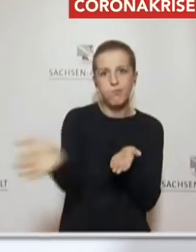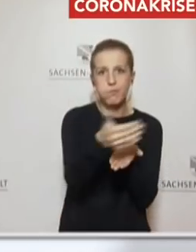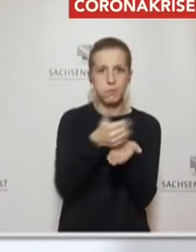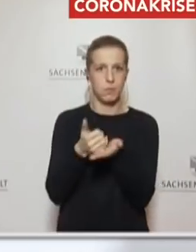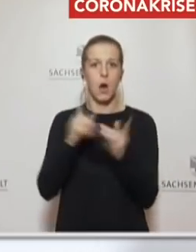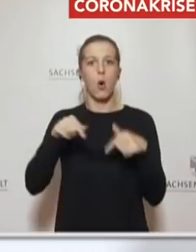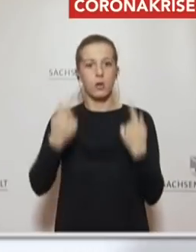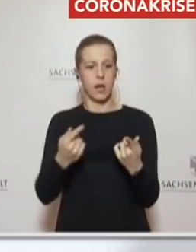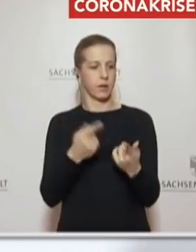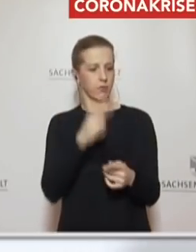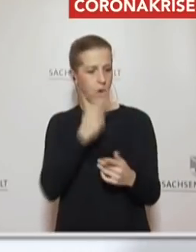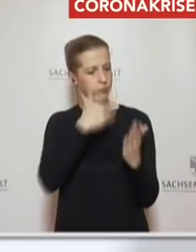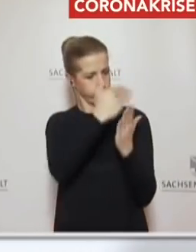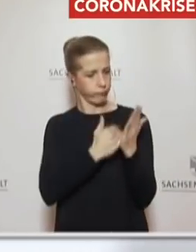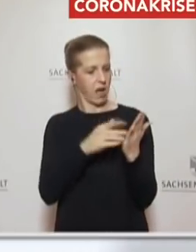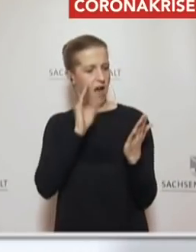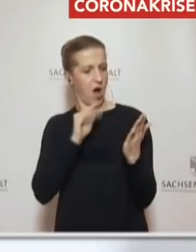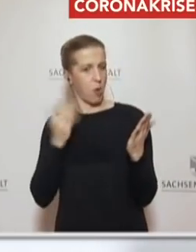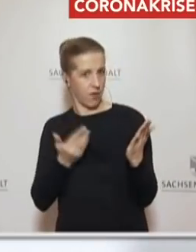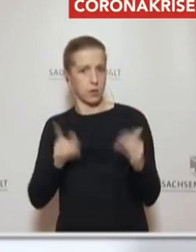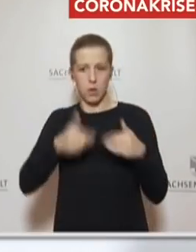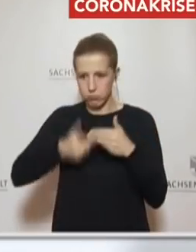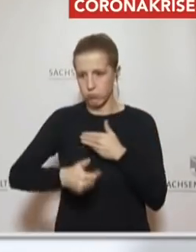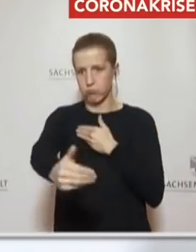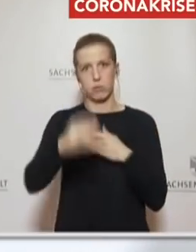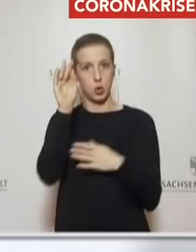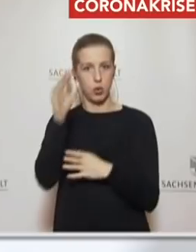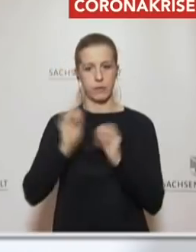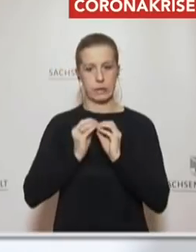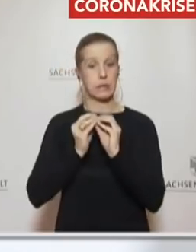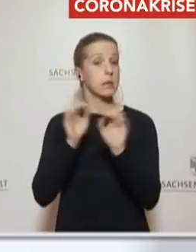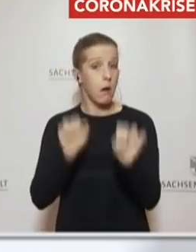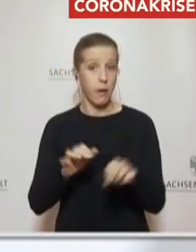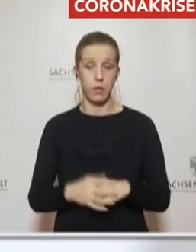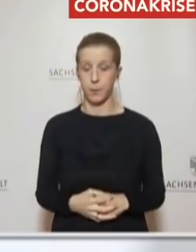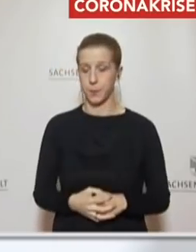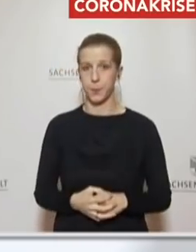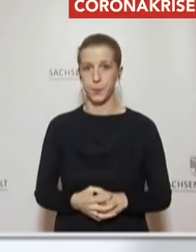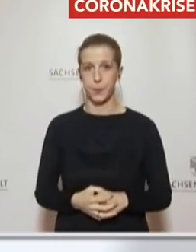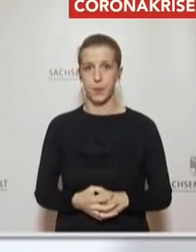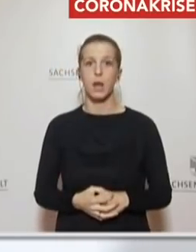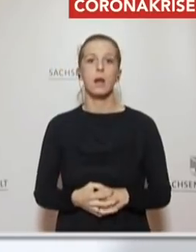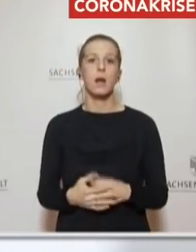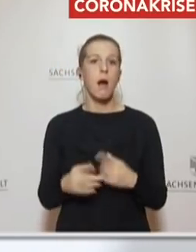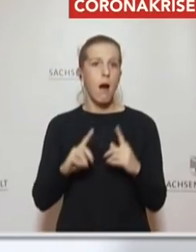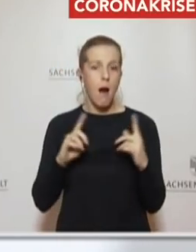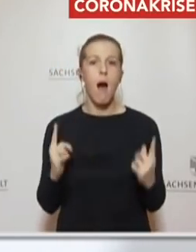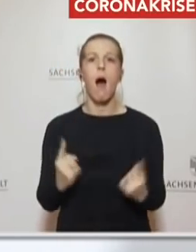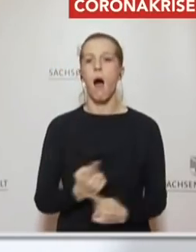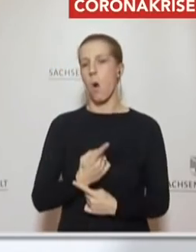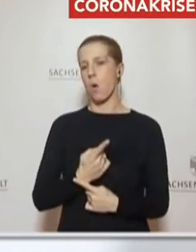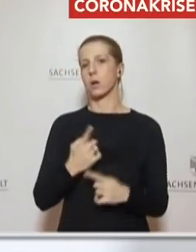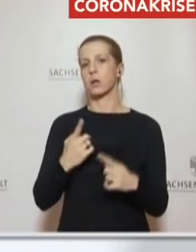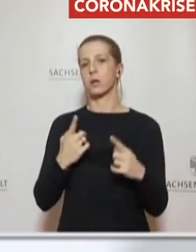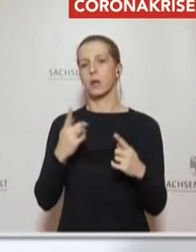einen mittel- und langfristigen Regelbetrieb. Einschließlich auch die Situation,